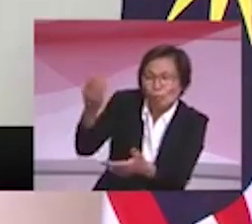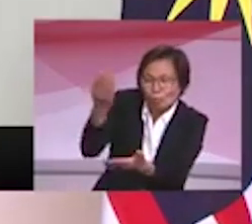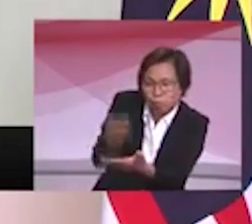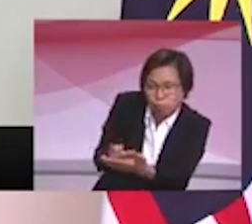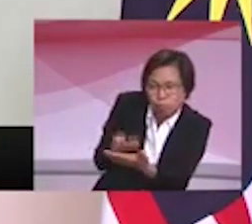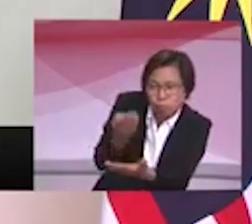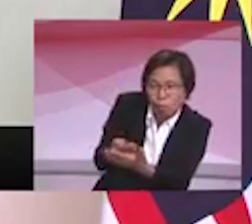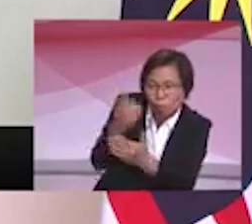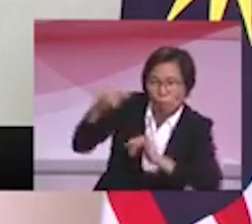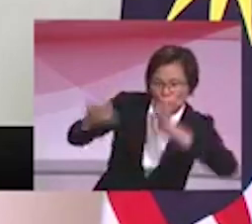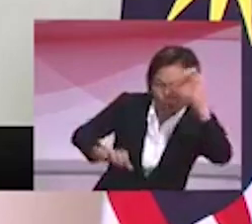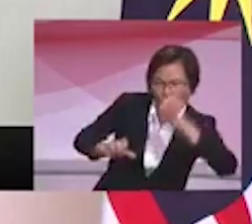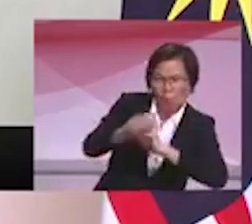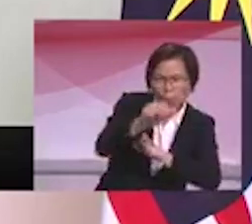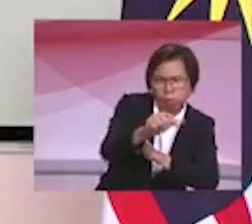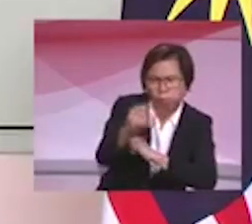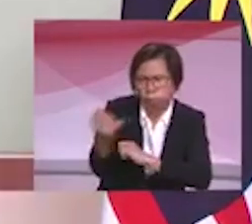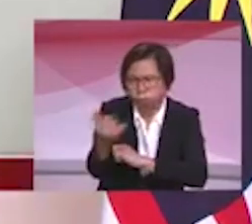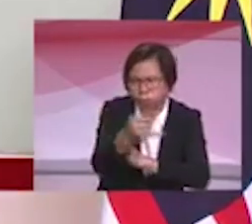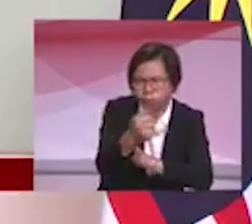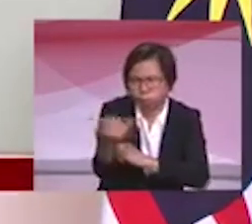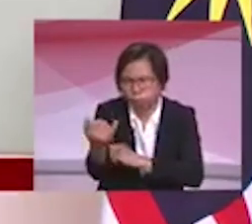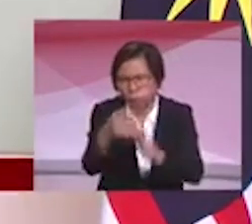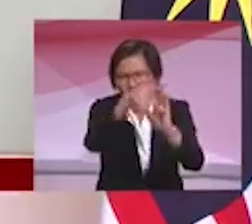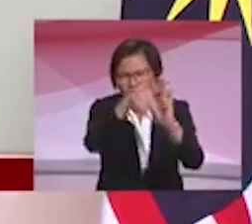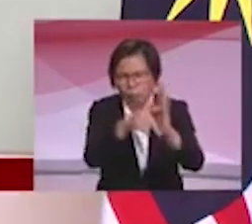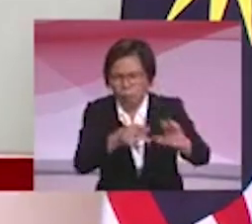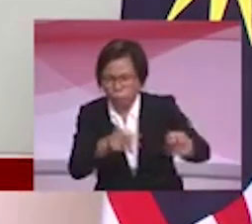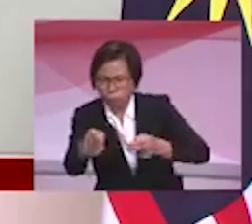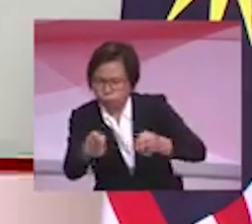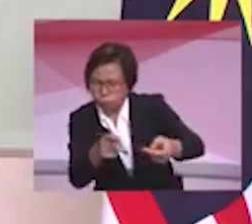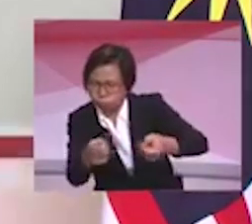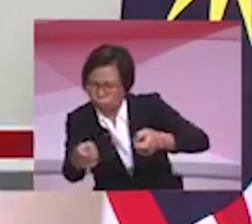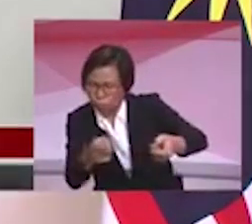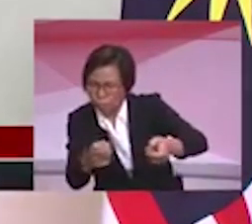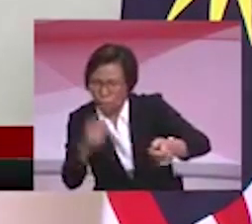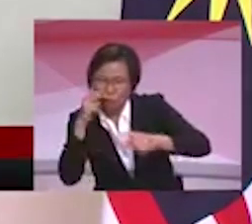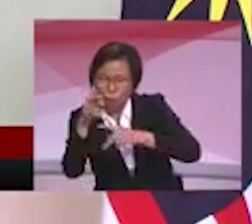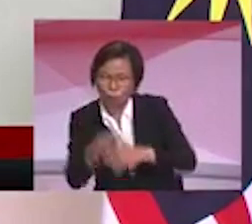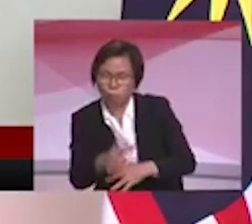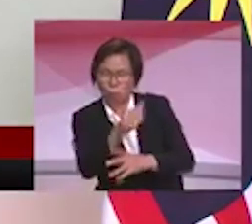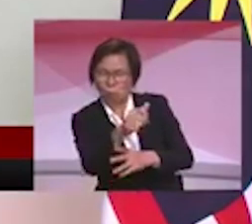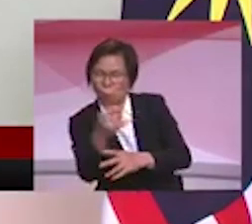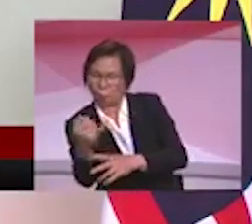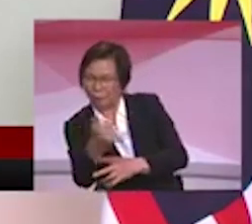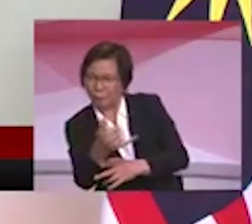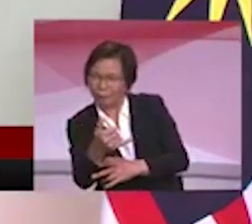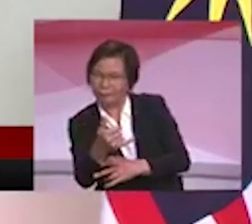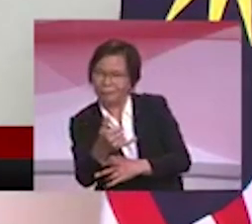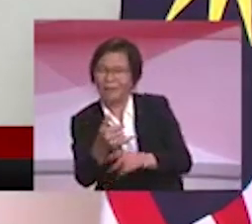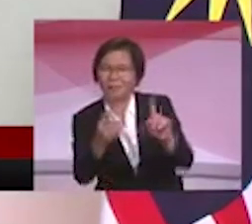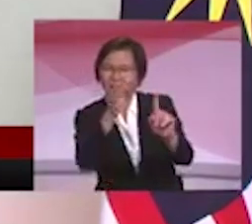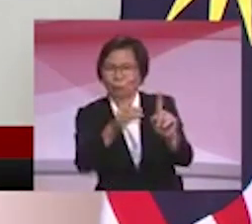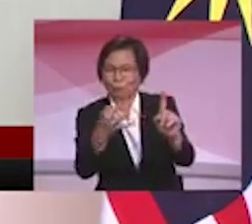menilai keberkesanan protokol pengurusan penonton. Di samping itu, pihak